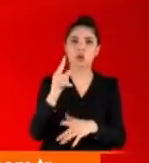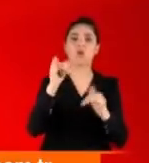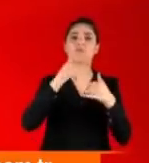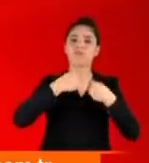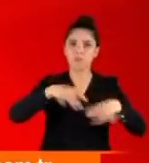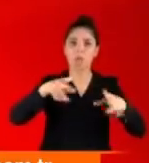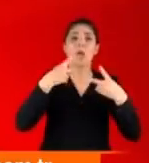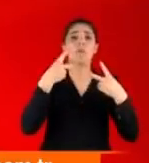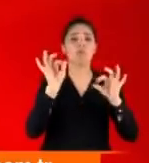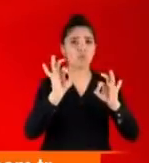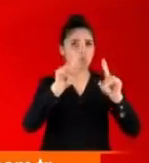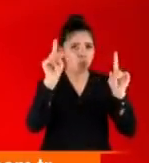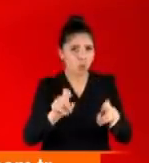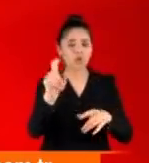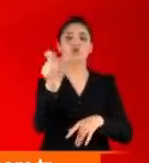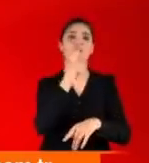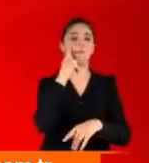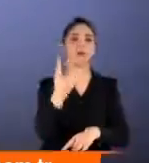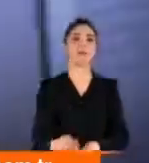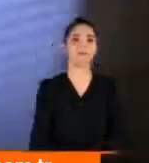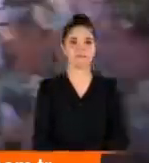vermek mümkün mü? Bakalım.